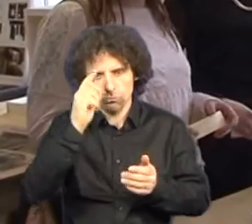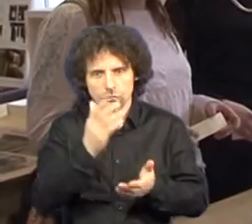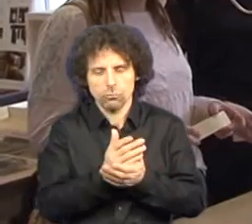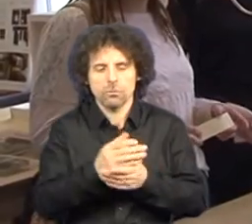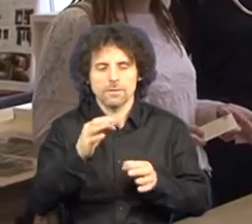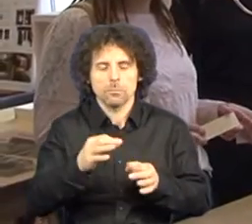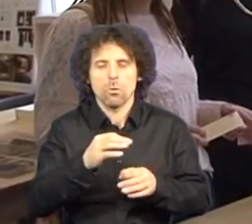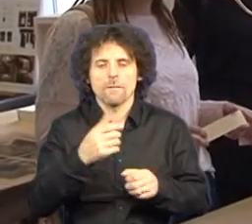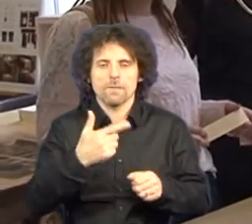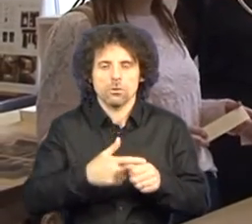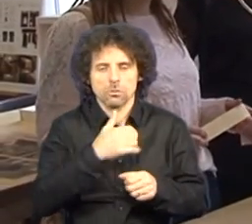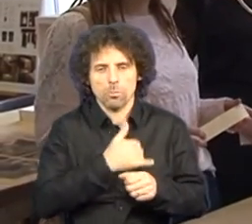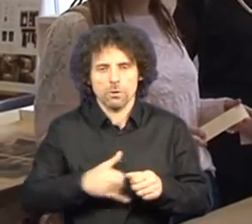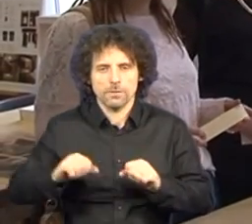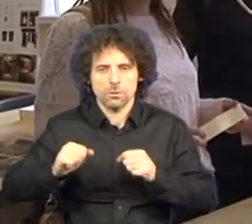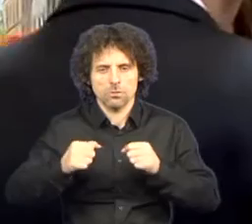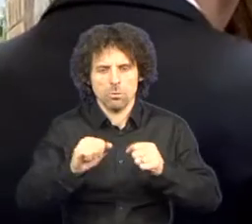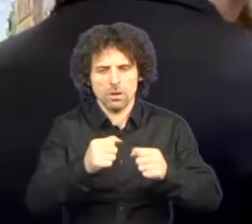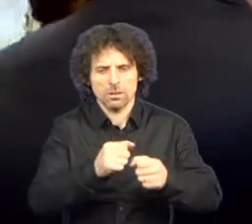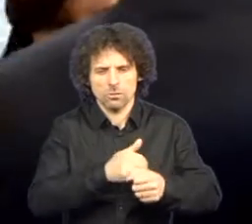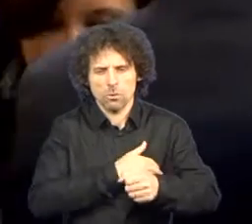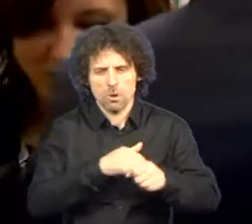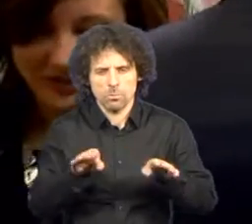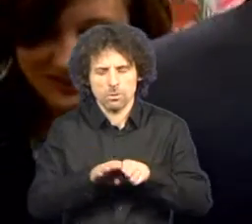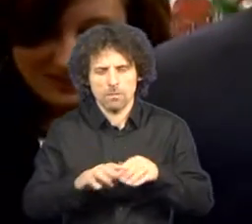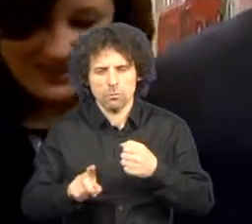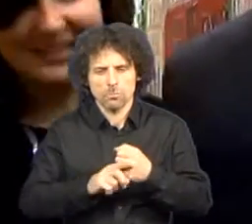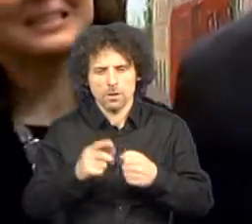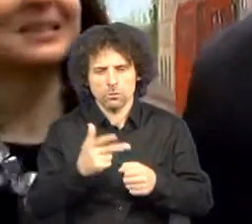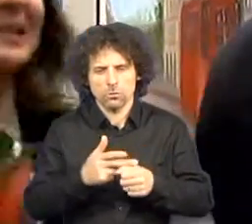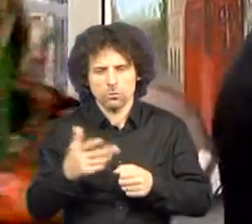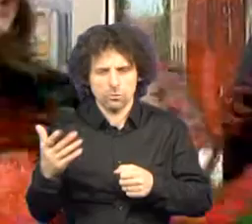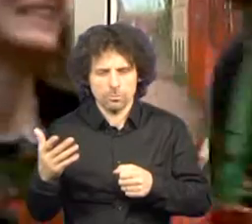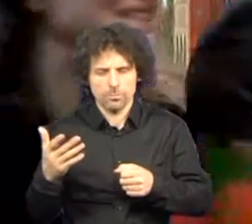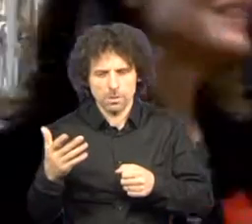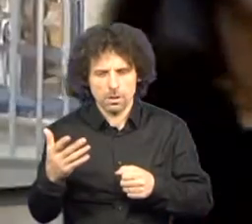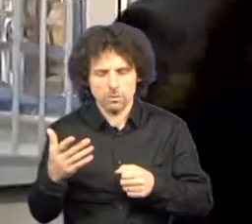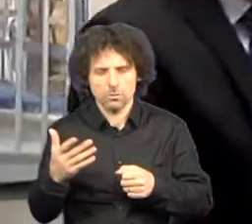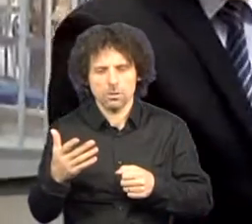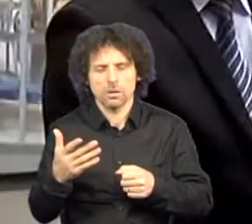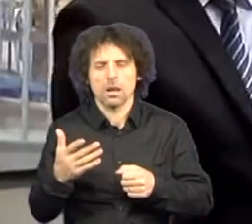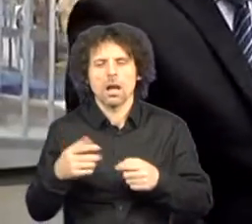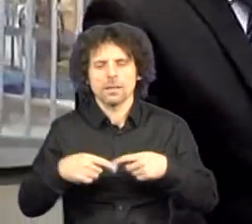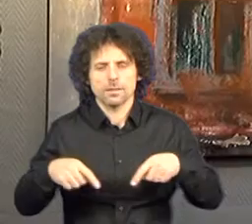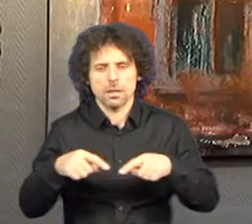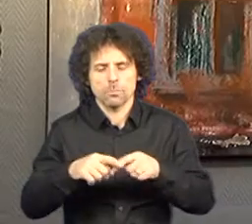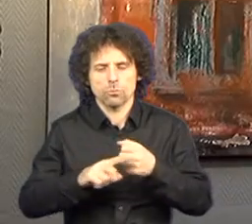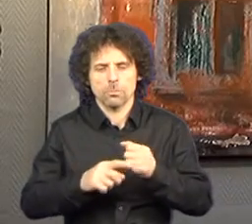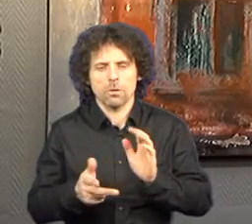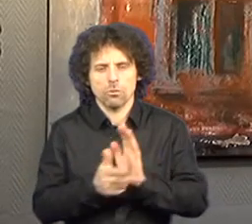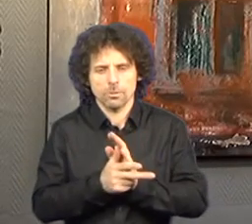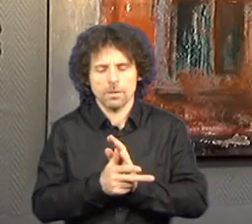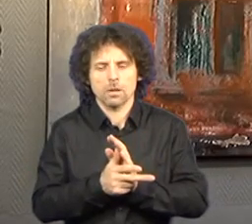obchodzi 20. jubileusz swojej działalności. Szkoła podstawowa nr 35, która mieści się w siedzibie zespołu nr 18,